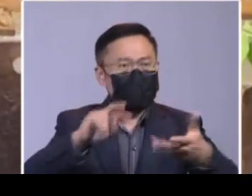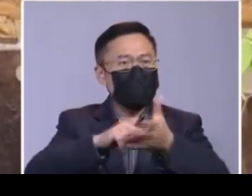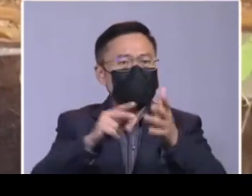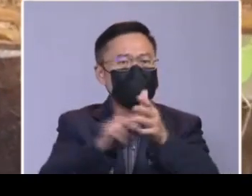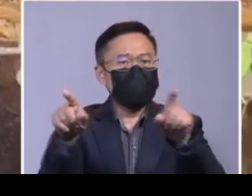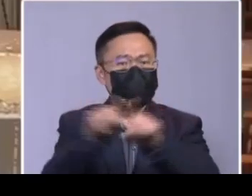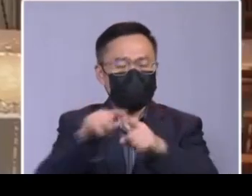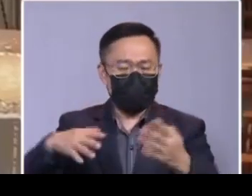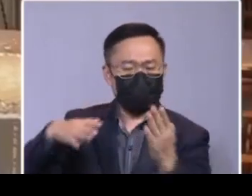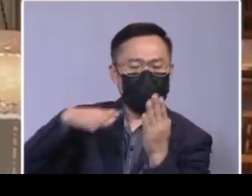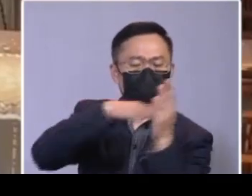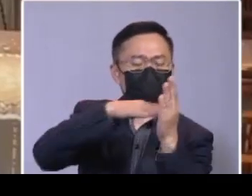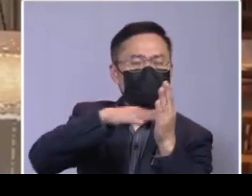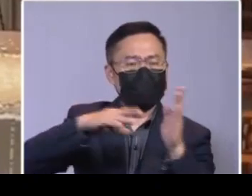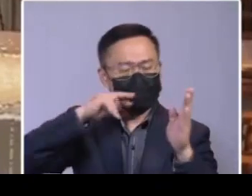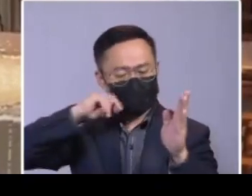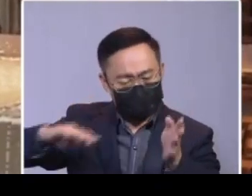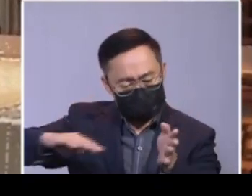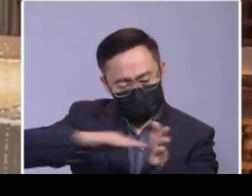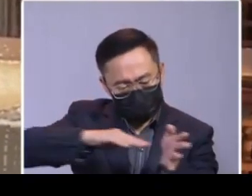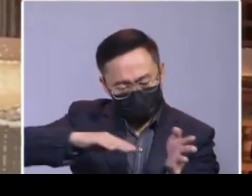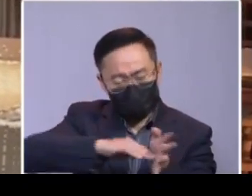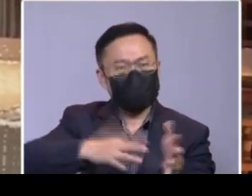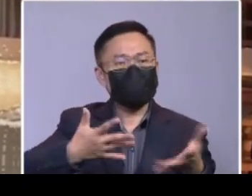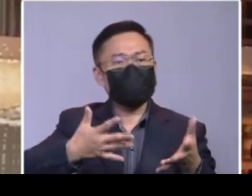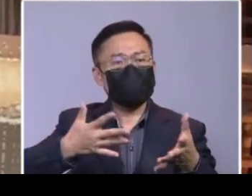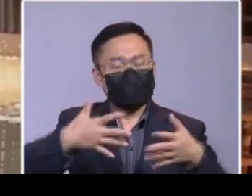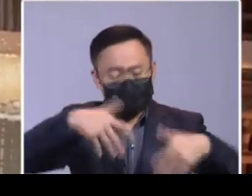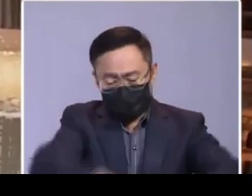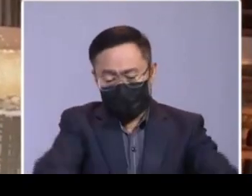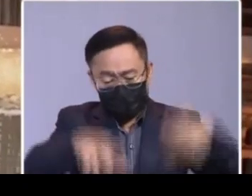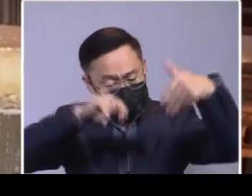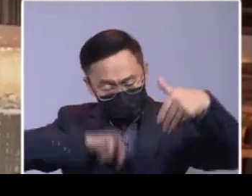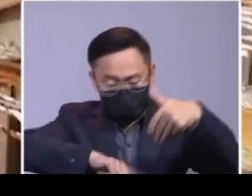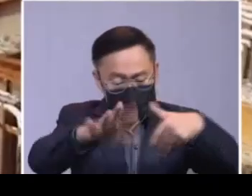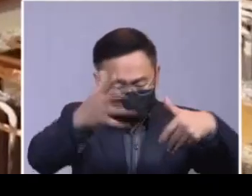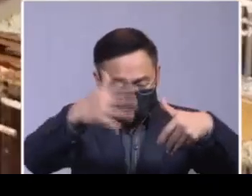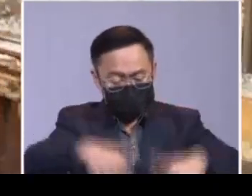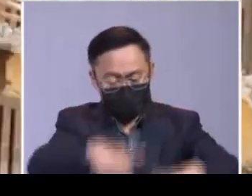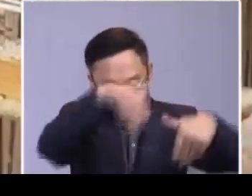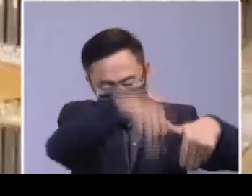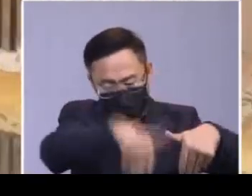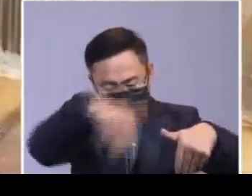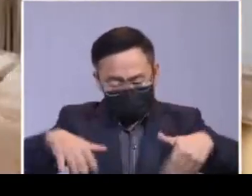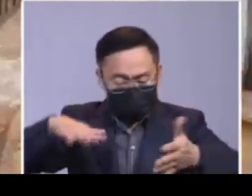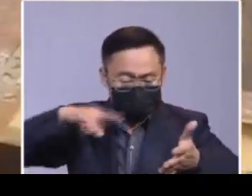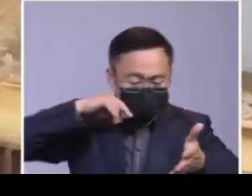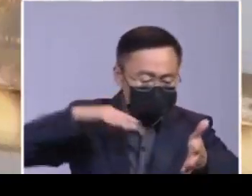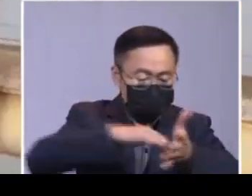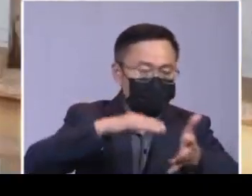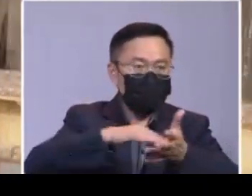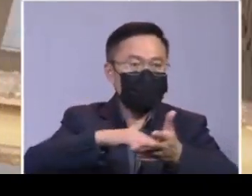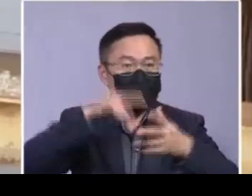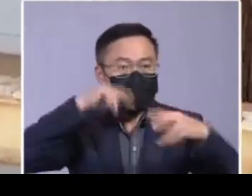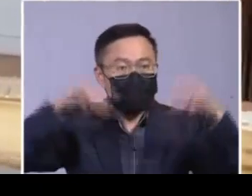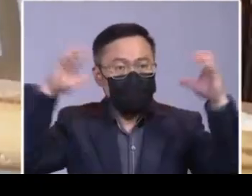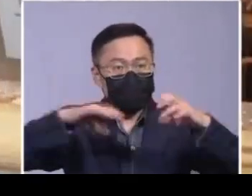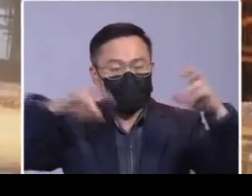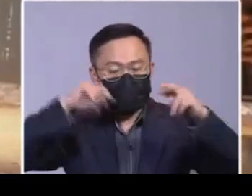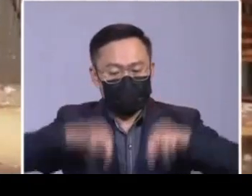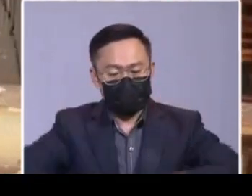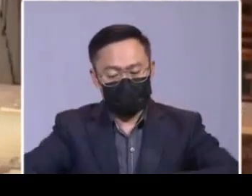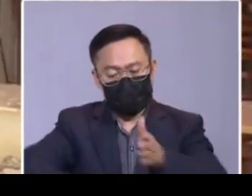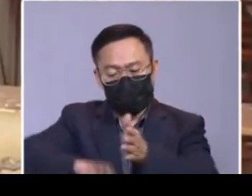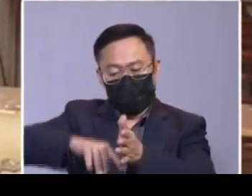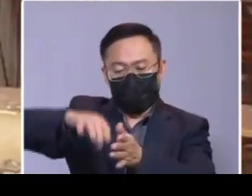ฝ่ายหน้าจอน้ำตรงนี้เขาก็เลยคิดว่าเป็นอีกจุดหนึ่งแน่นอนที่ทำให้น้ำไหลช้านะครับน้ำฝนมามันก็ไหลไม่ทัน